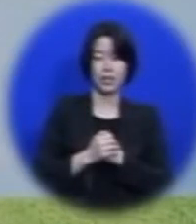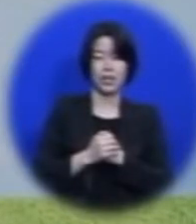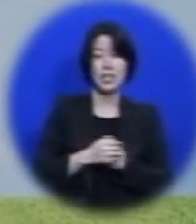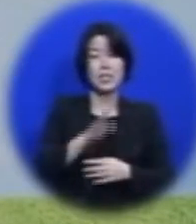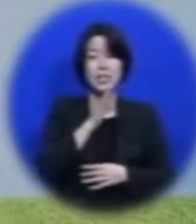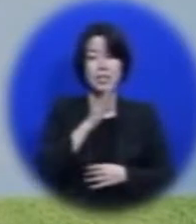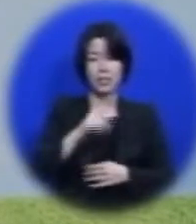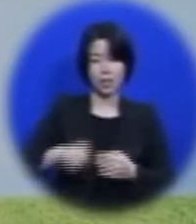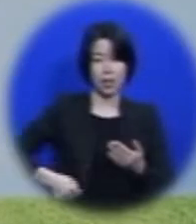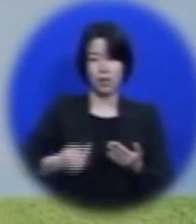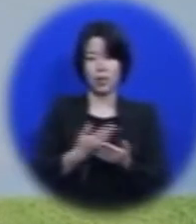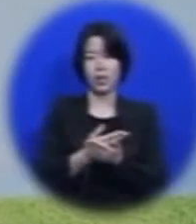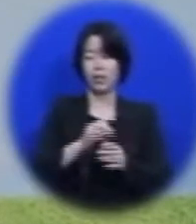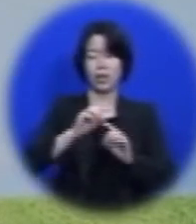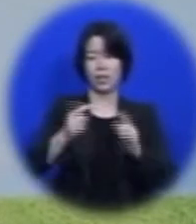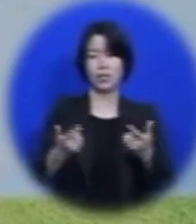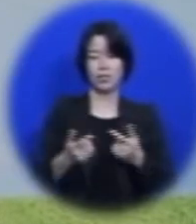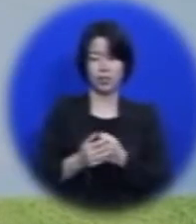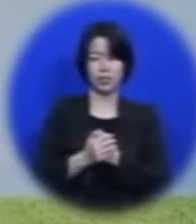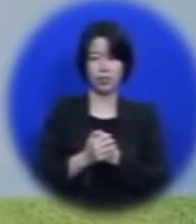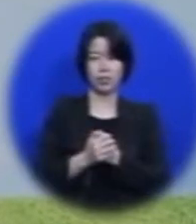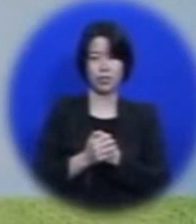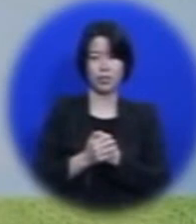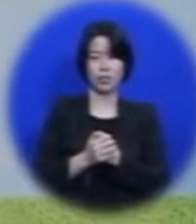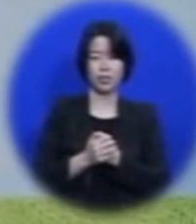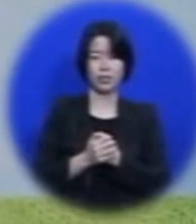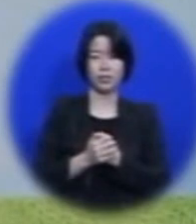진짜 죄를 회개한 게 아닙니다.